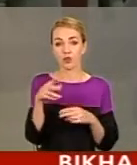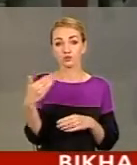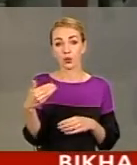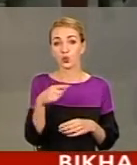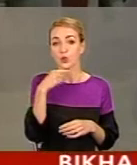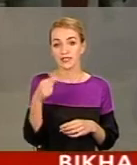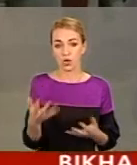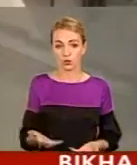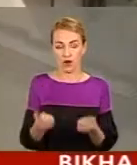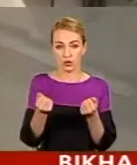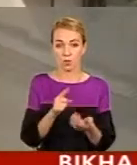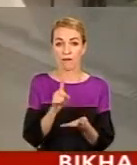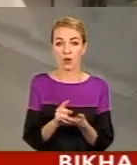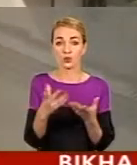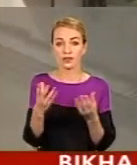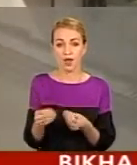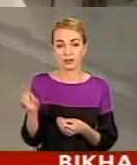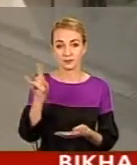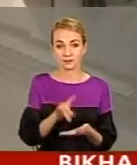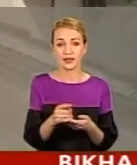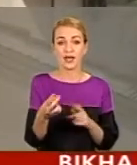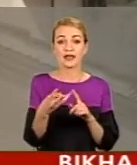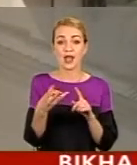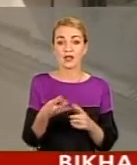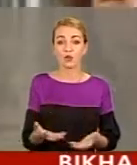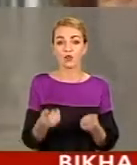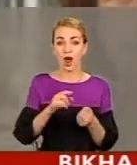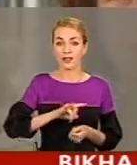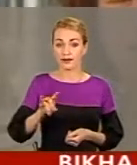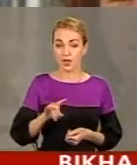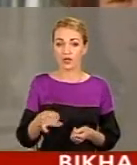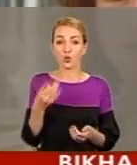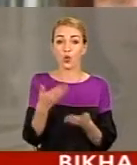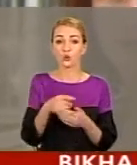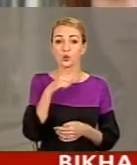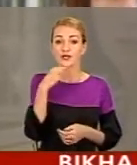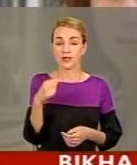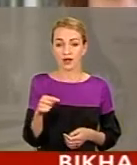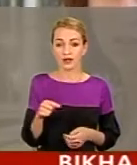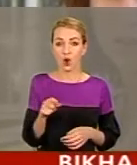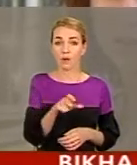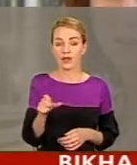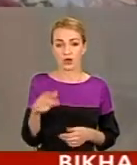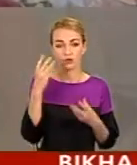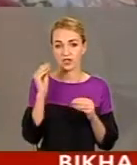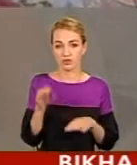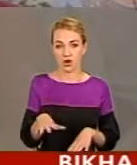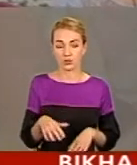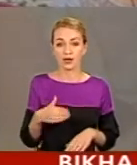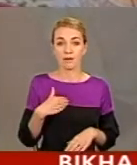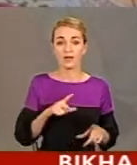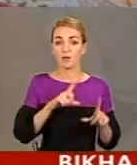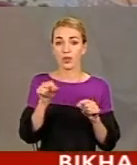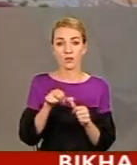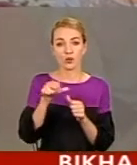російських рятувальників. Ті мають днями приземлити у Катманду вже третій рятувальний літак. І от росіяни на громадянство не зважають. Ми не поїдемо